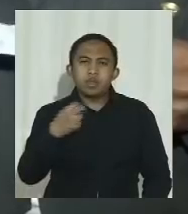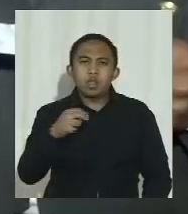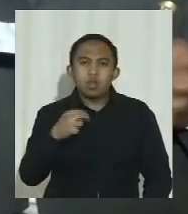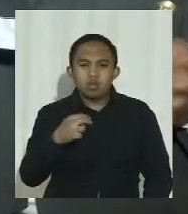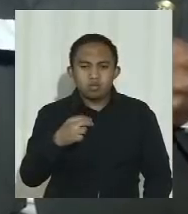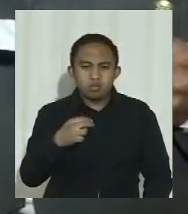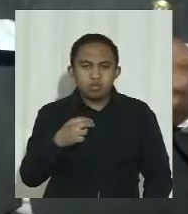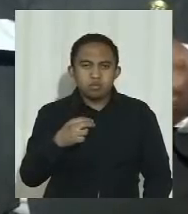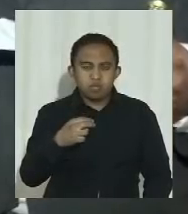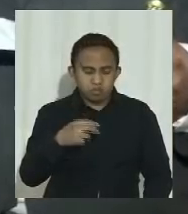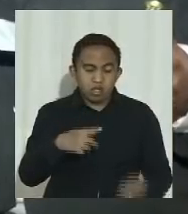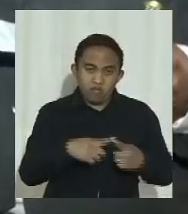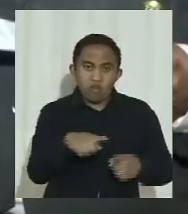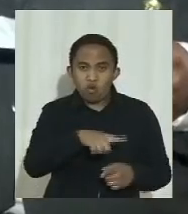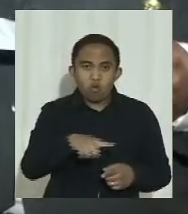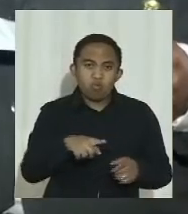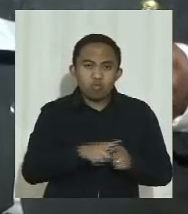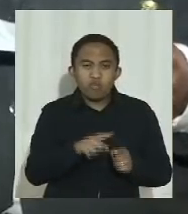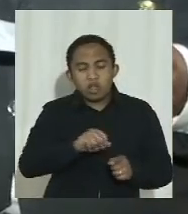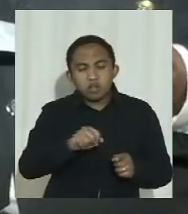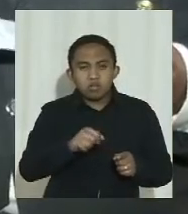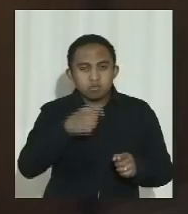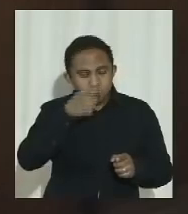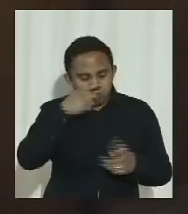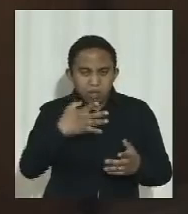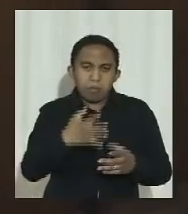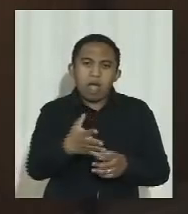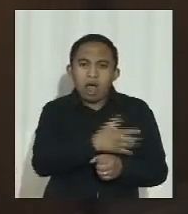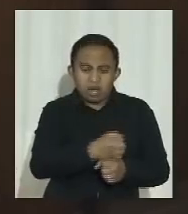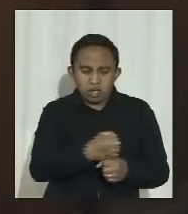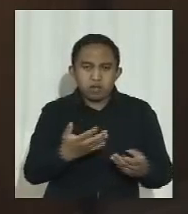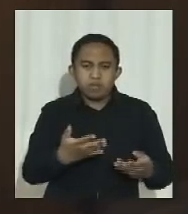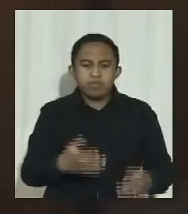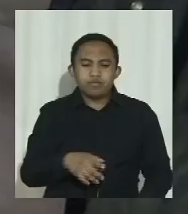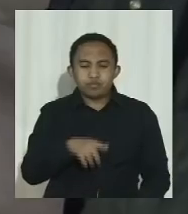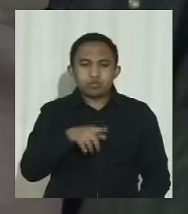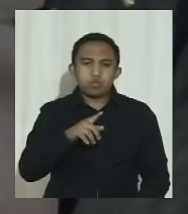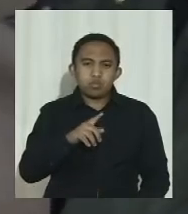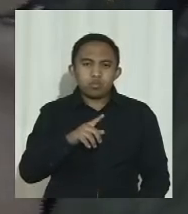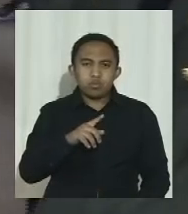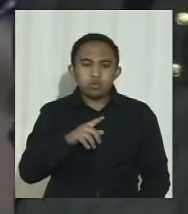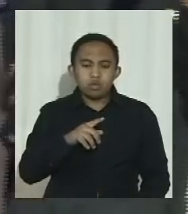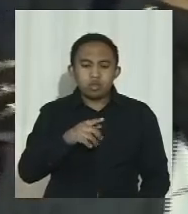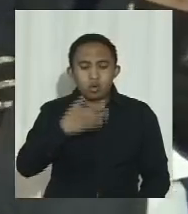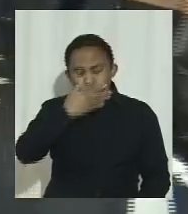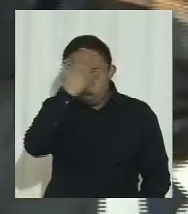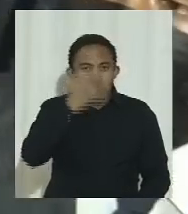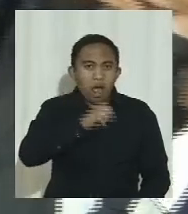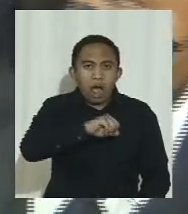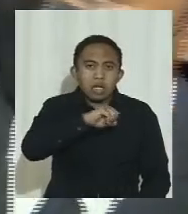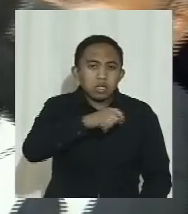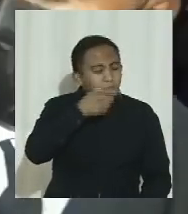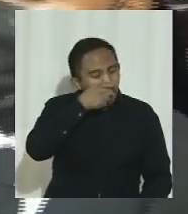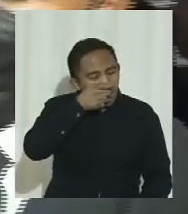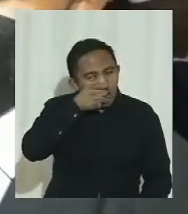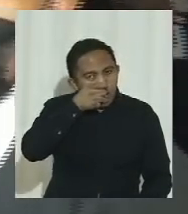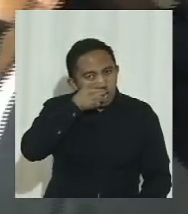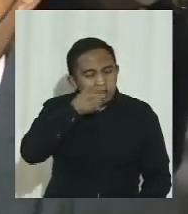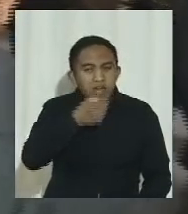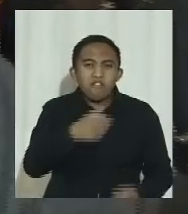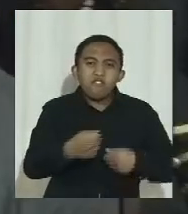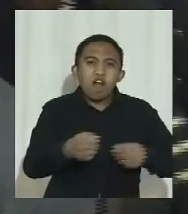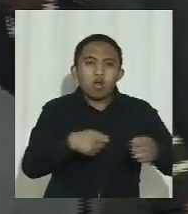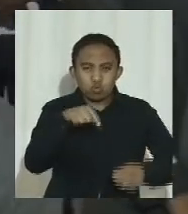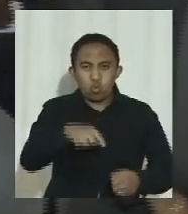ny ara-barotra nefa izy ireo ary maro ny andraikitra sahaniny. Mahery ny 300 ireo mpanaramaso ny faritra amperinasa amin'izao